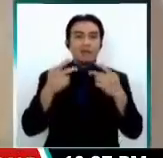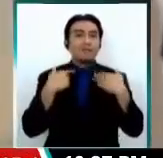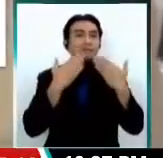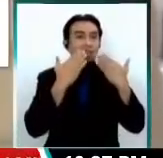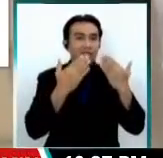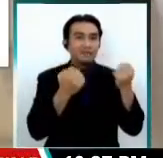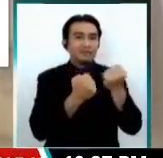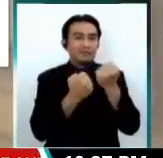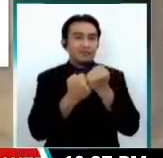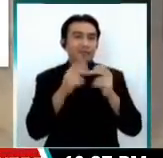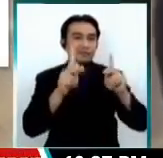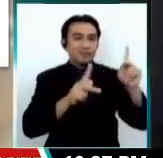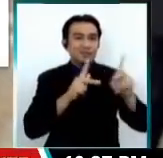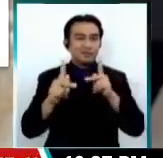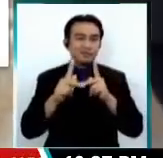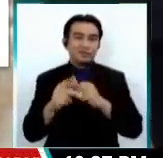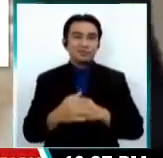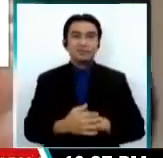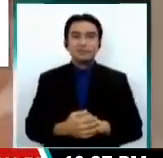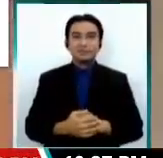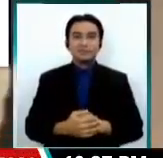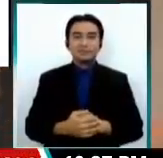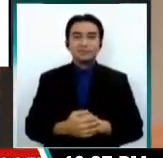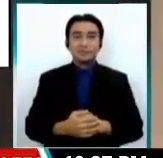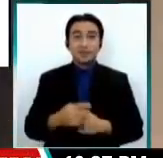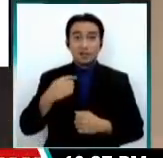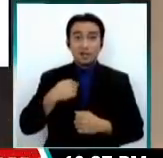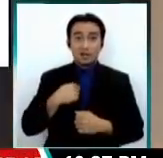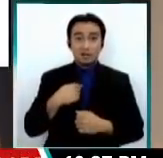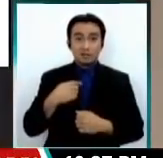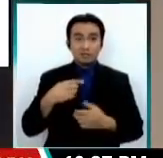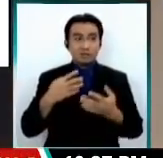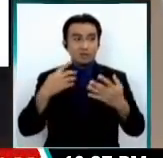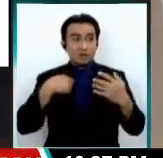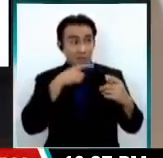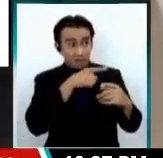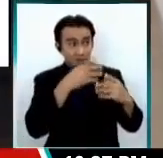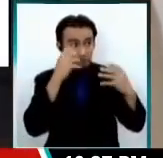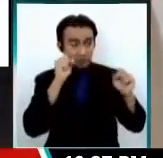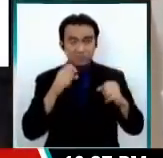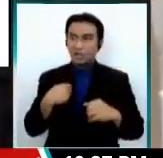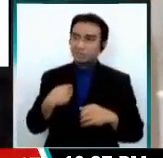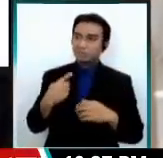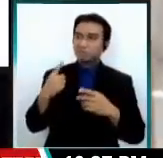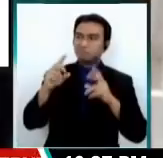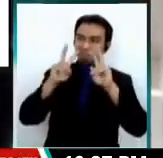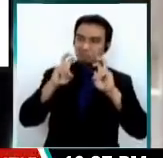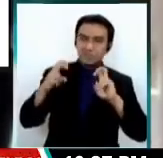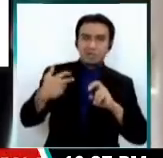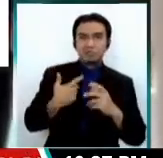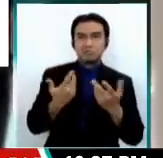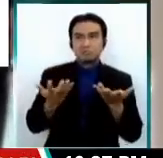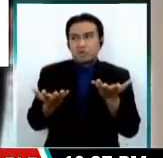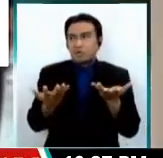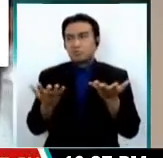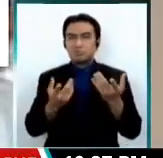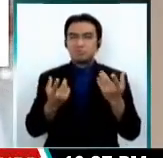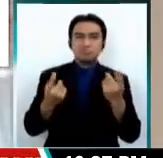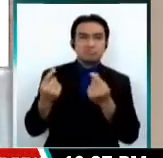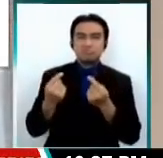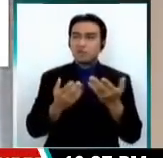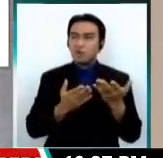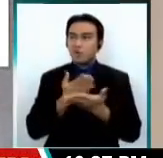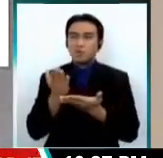Tuloy na tuloy pa rin, sir, for president. Ako? Yes. For president po kayo. Examine my situation. I have nowhere else to go. I cannot go anywhere